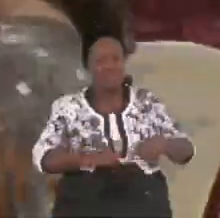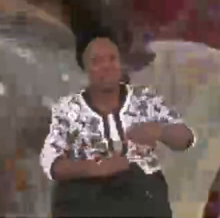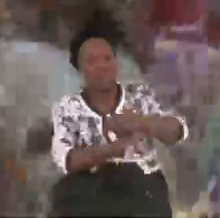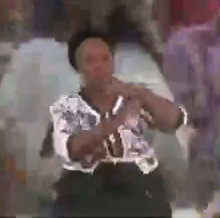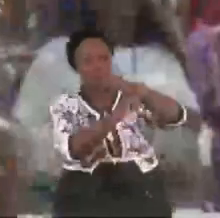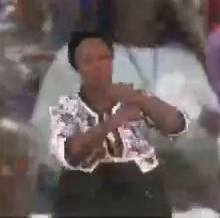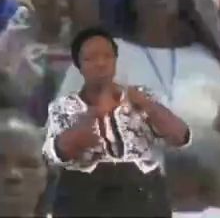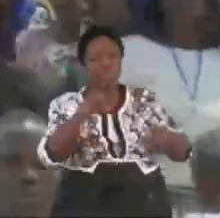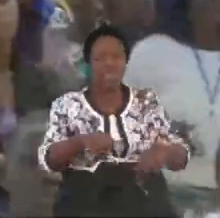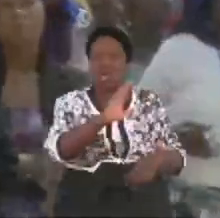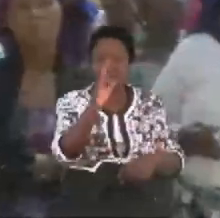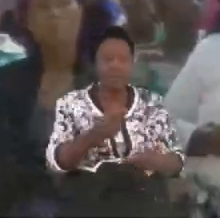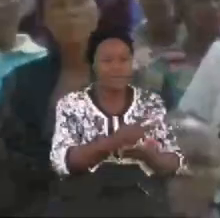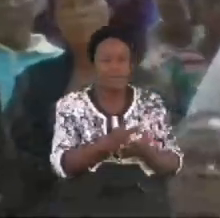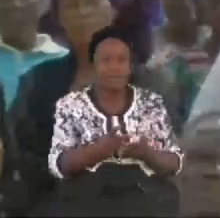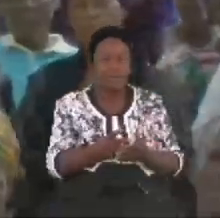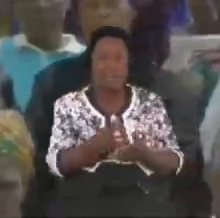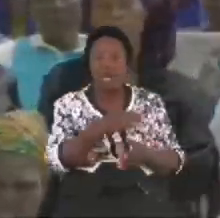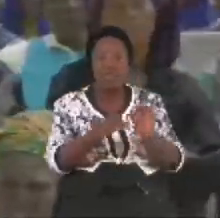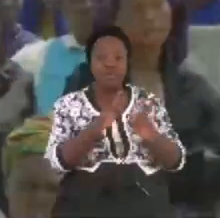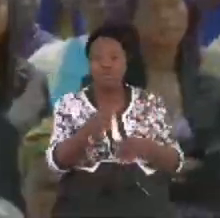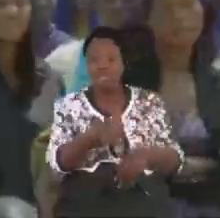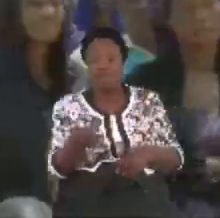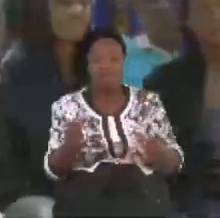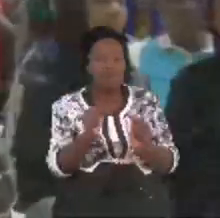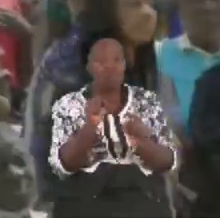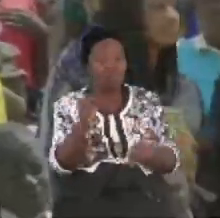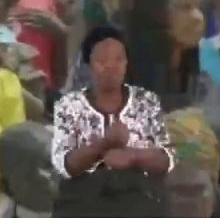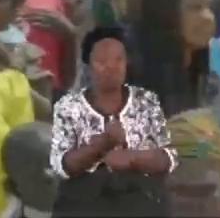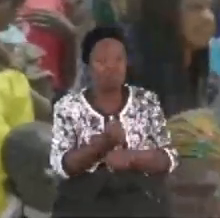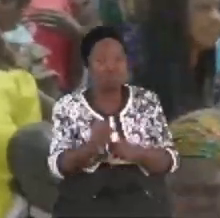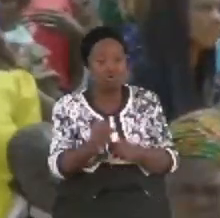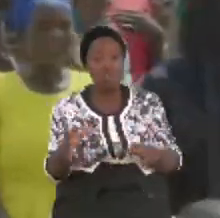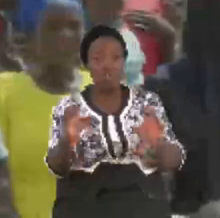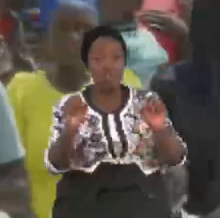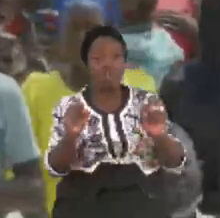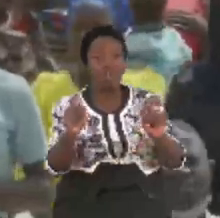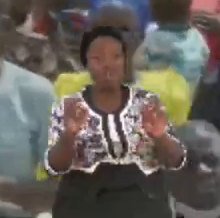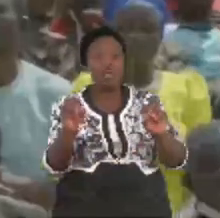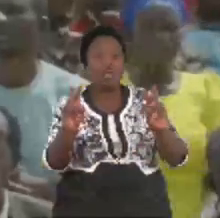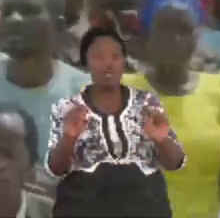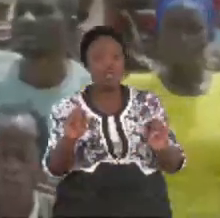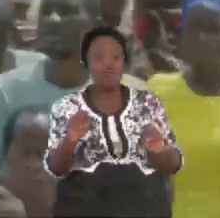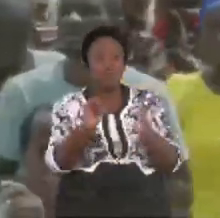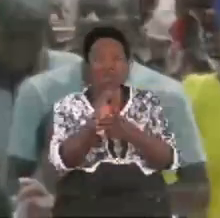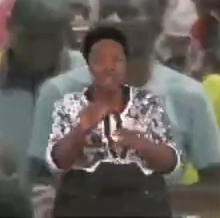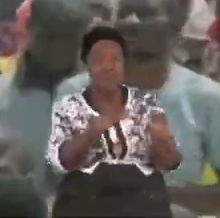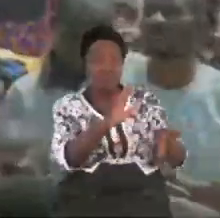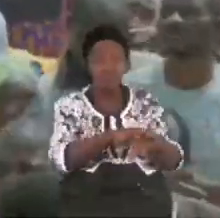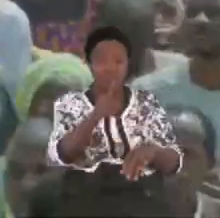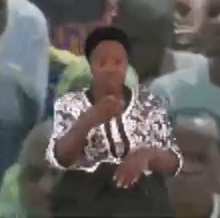Son soutien ne faillit pas. Et c'est une pierre qu'ils ont placée sur toi. Il dit, ôtez la